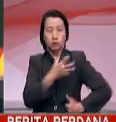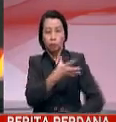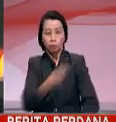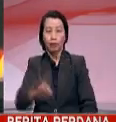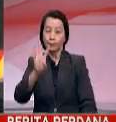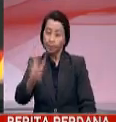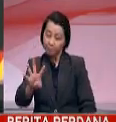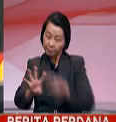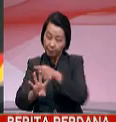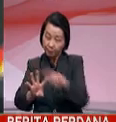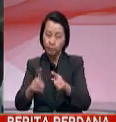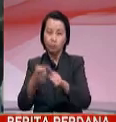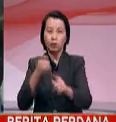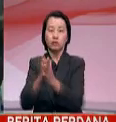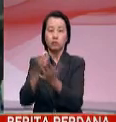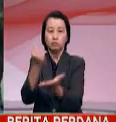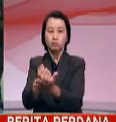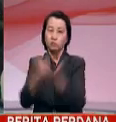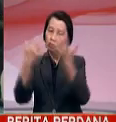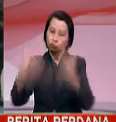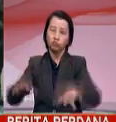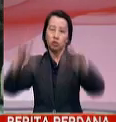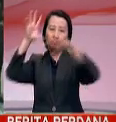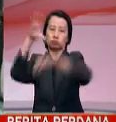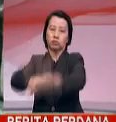daripada Jabatan Imigresen ditahan.